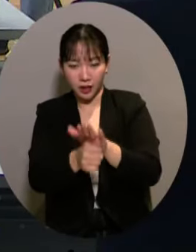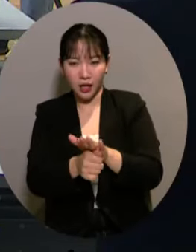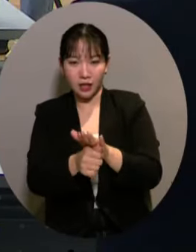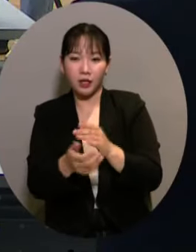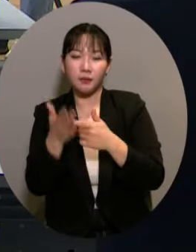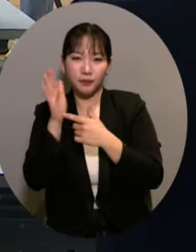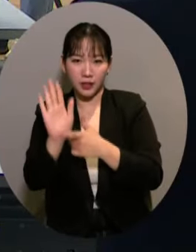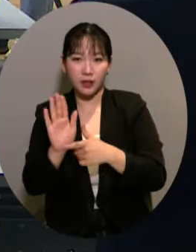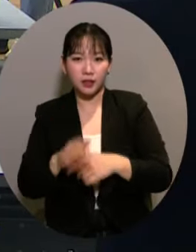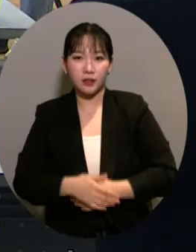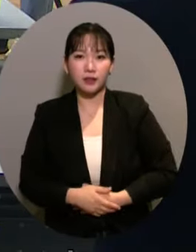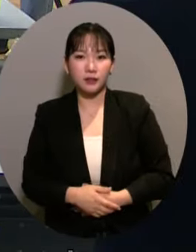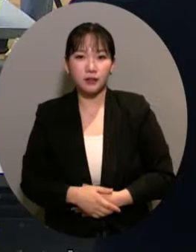발표를 재확인했습니다